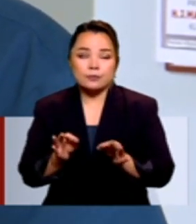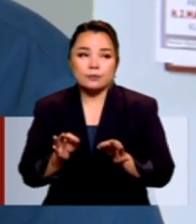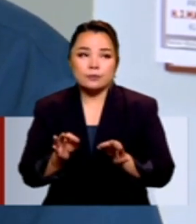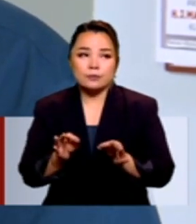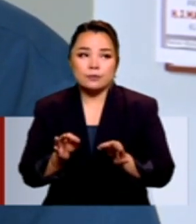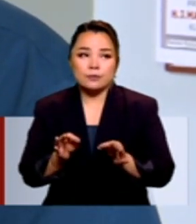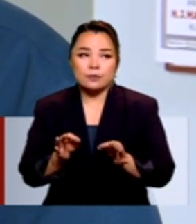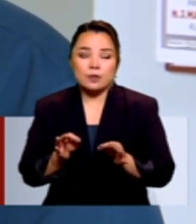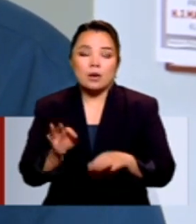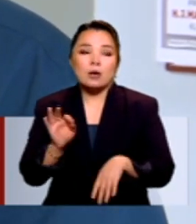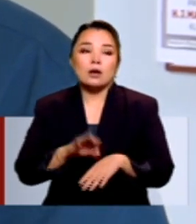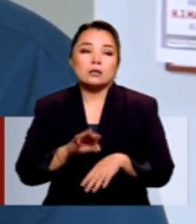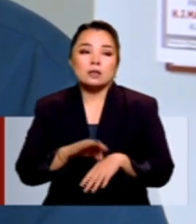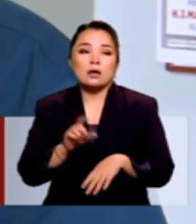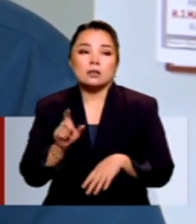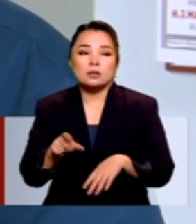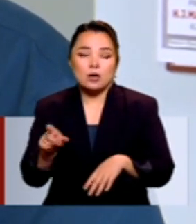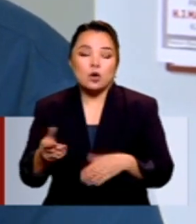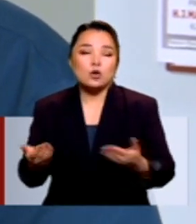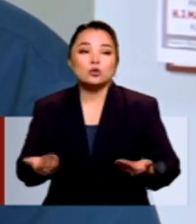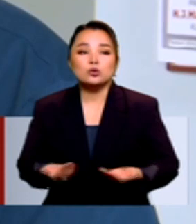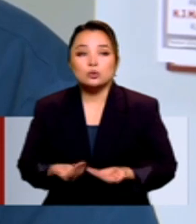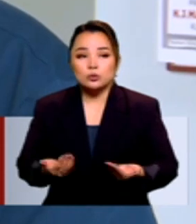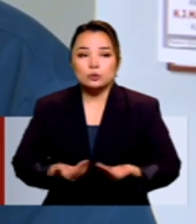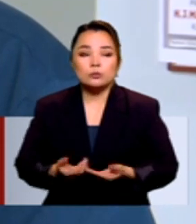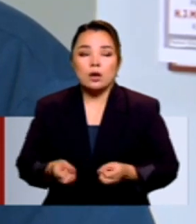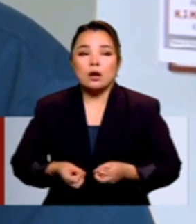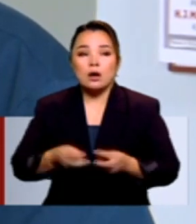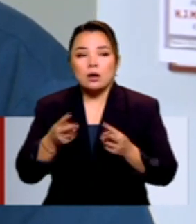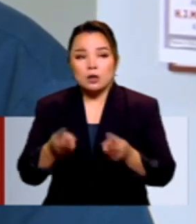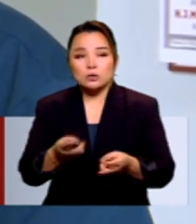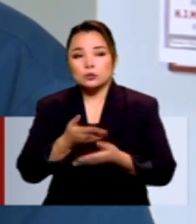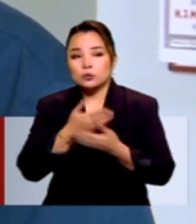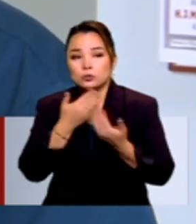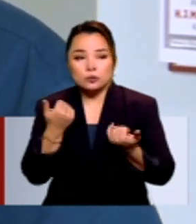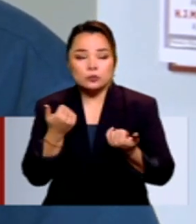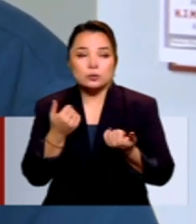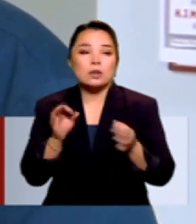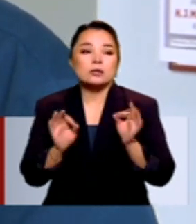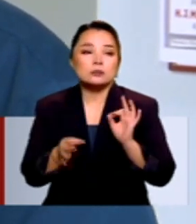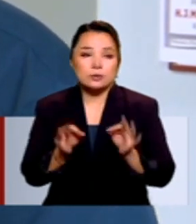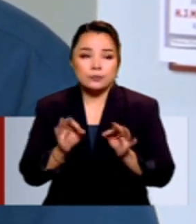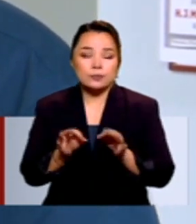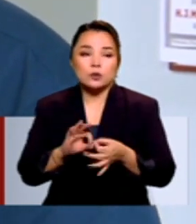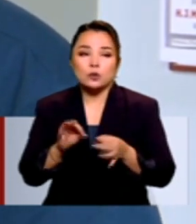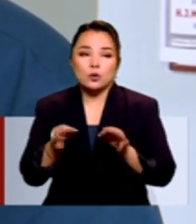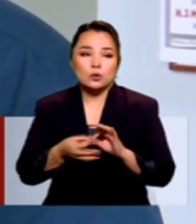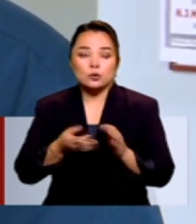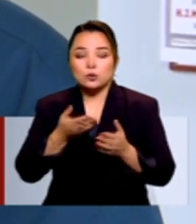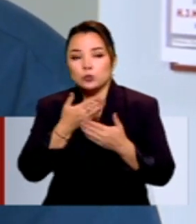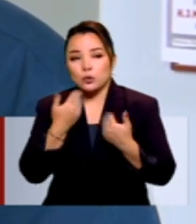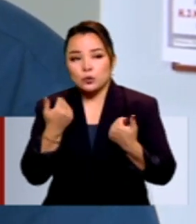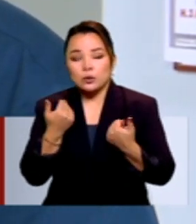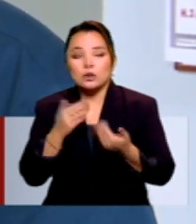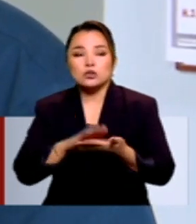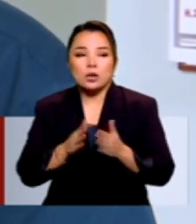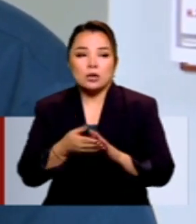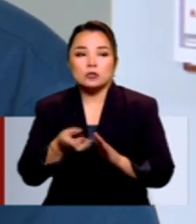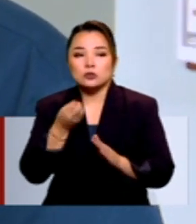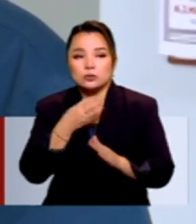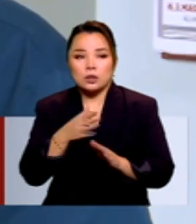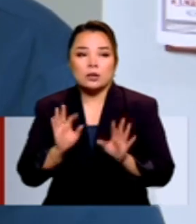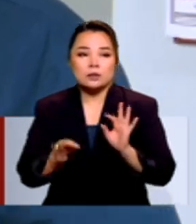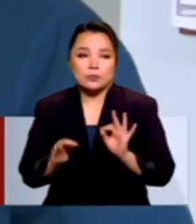Жаңағы науқастардың өмірінде қауіпті жағдайда қауіпті беретін қиындық ештеме жоқ қазір. Жағдайлары бір